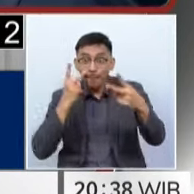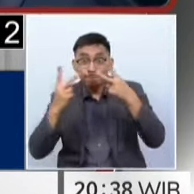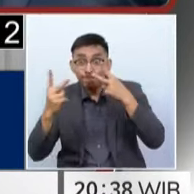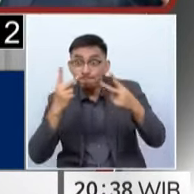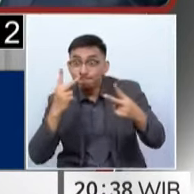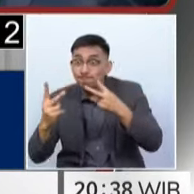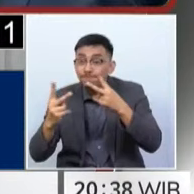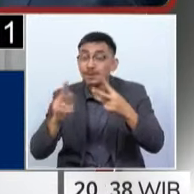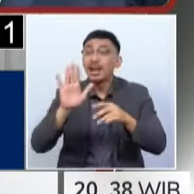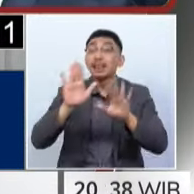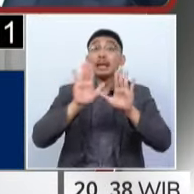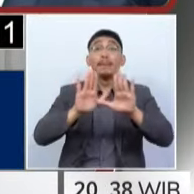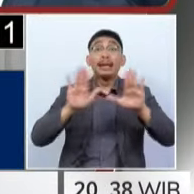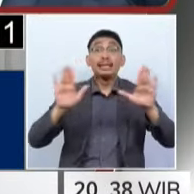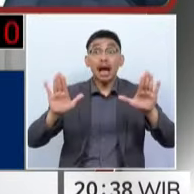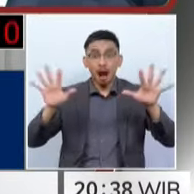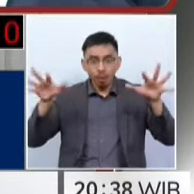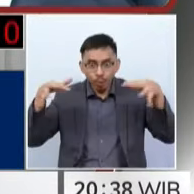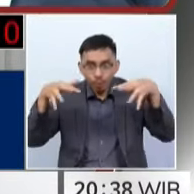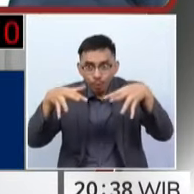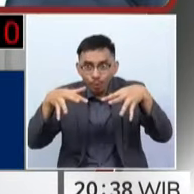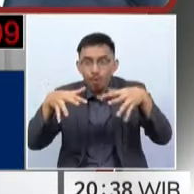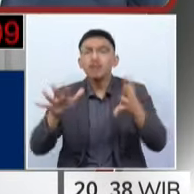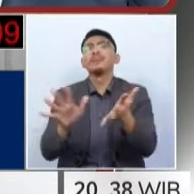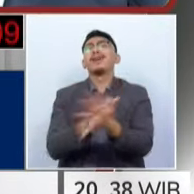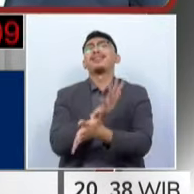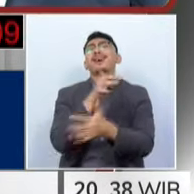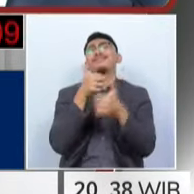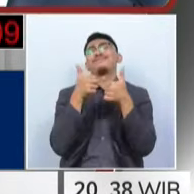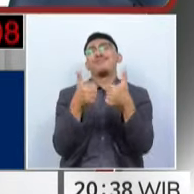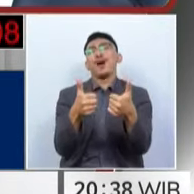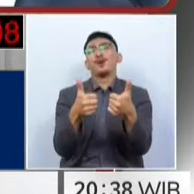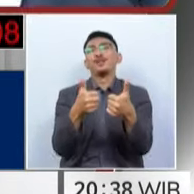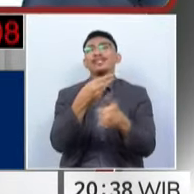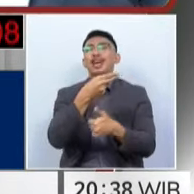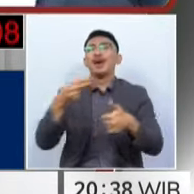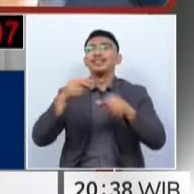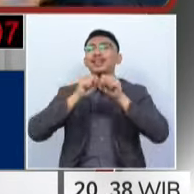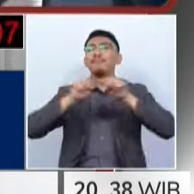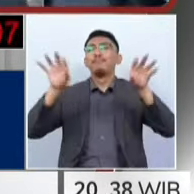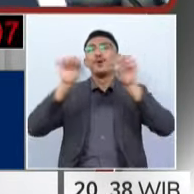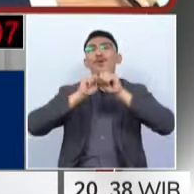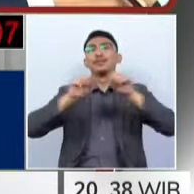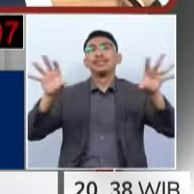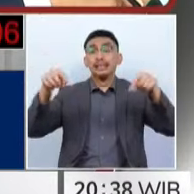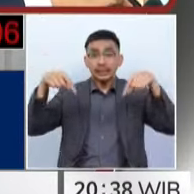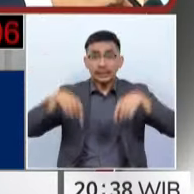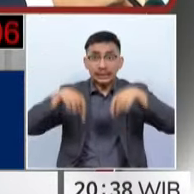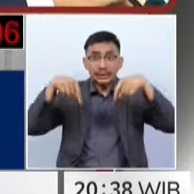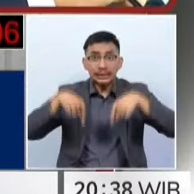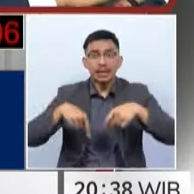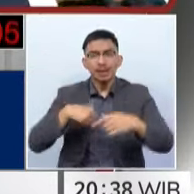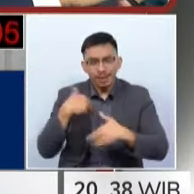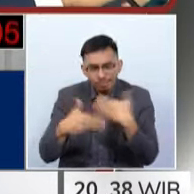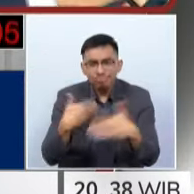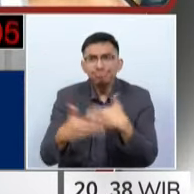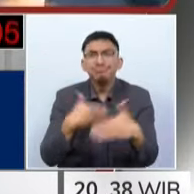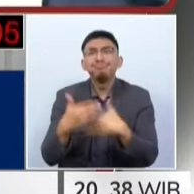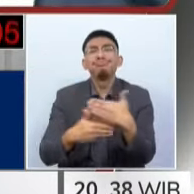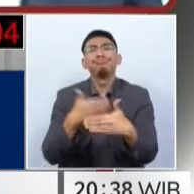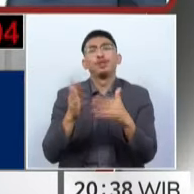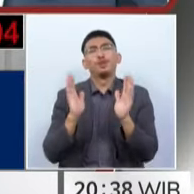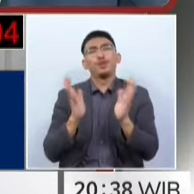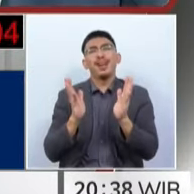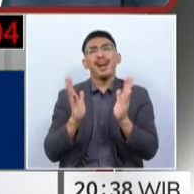memperhatikan itu kesempatan luar biasa untuk mempromosikan Indonesia dan itu yang kami kerjakan di samping yang sudah kami lakukankatakan